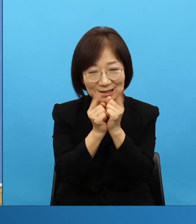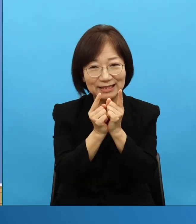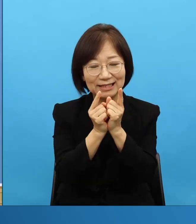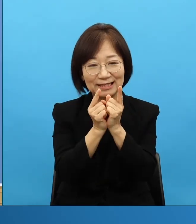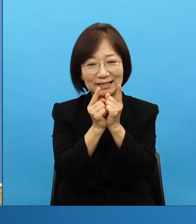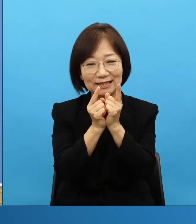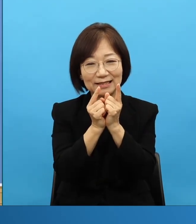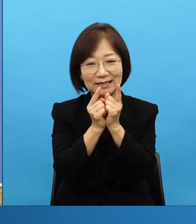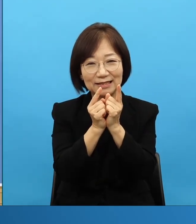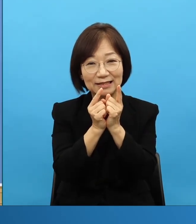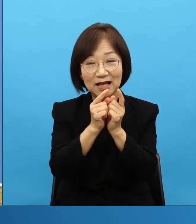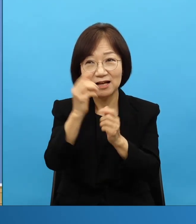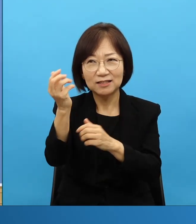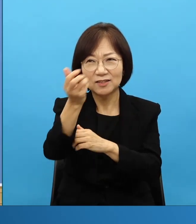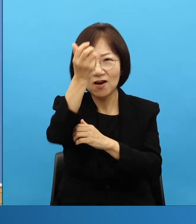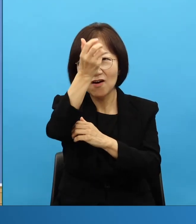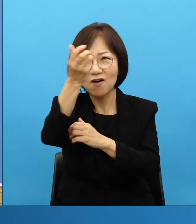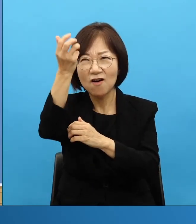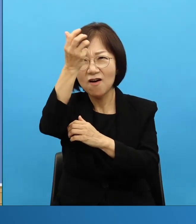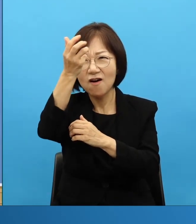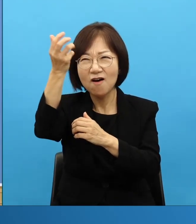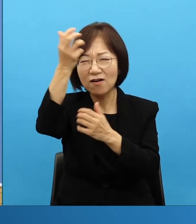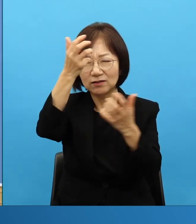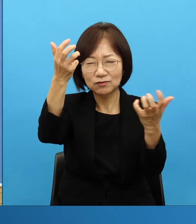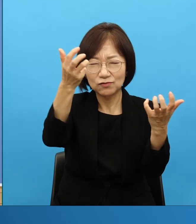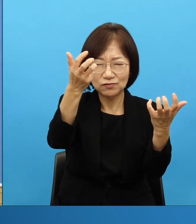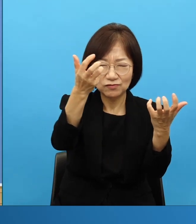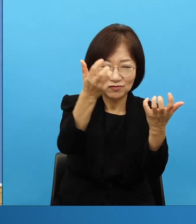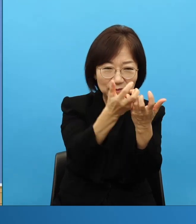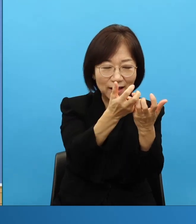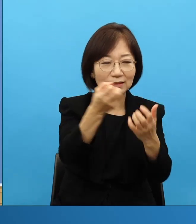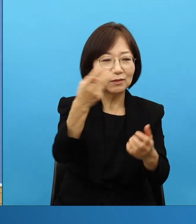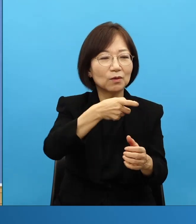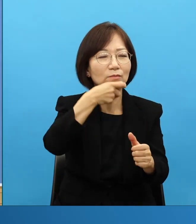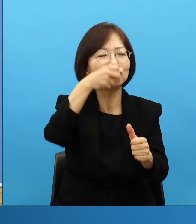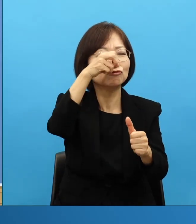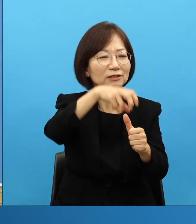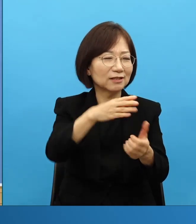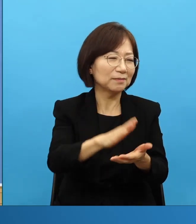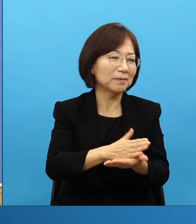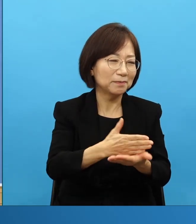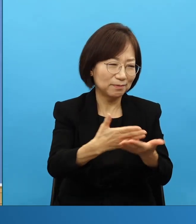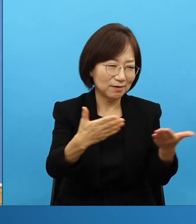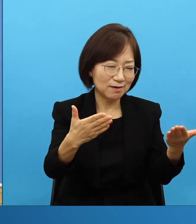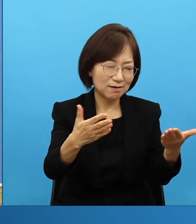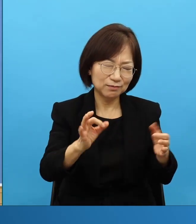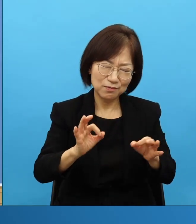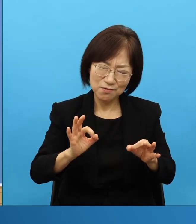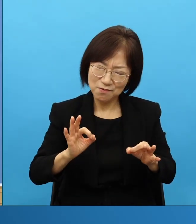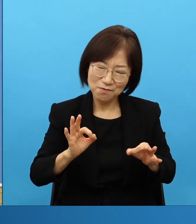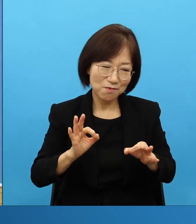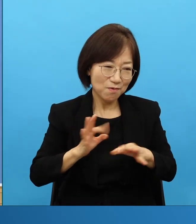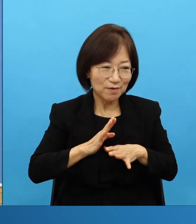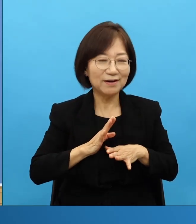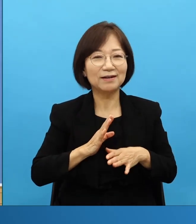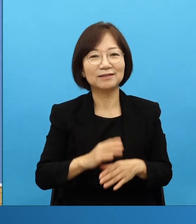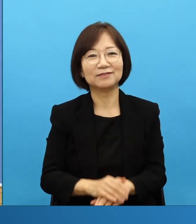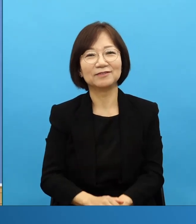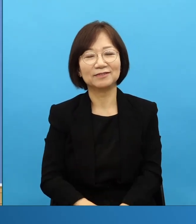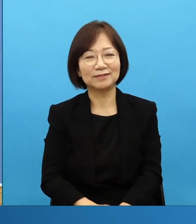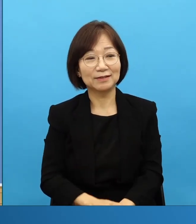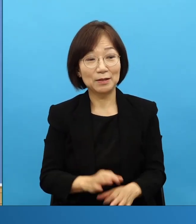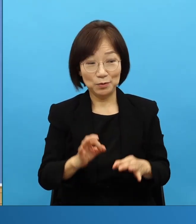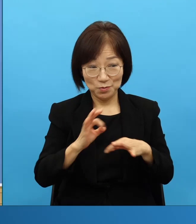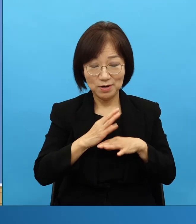받고 성령 세례 임하는 놀라운 역사가 And 일어났어요. the tremendous works of him being baptized and being filled with the Holy Spirit take upon 베드로는 him. 물로